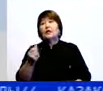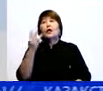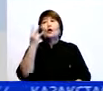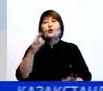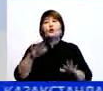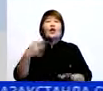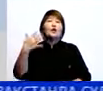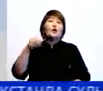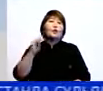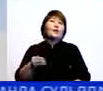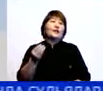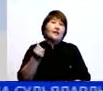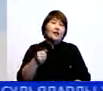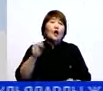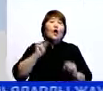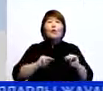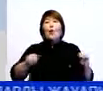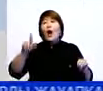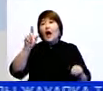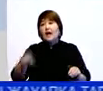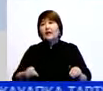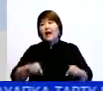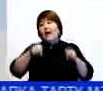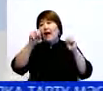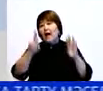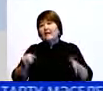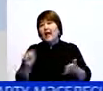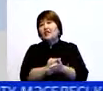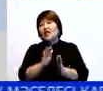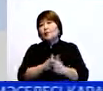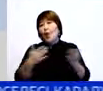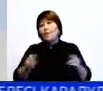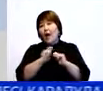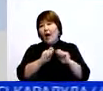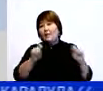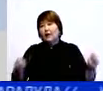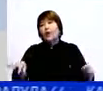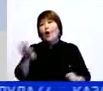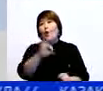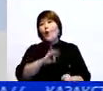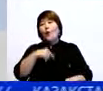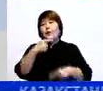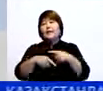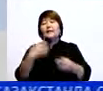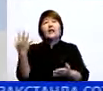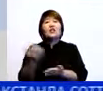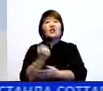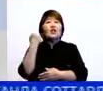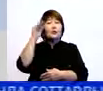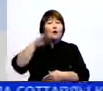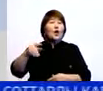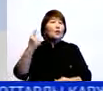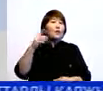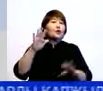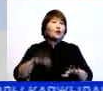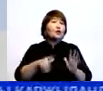орын 50 мың теңге мен мұғалімдері арнайы дипломмен марапатталады. Облыстық кезеңде жеңімпаз оқушылар бірінші